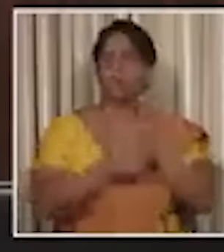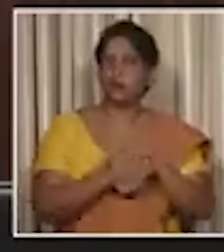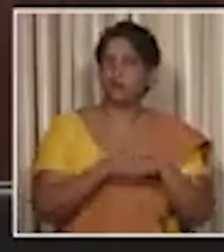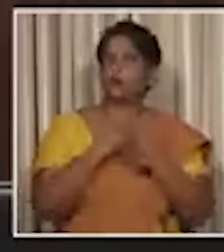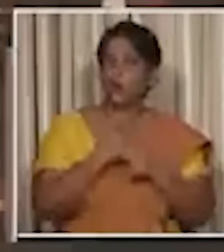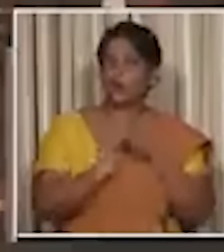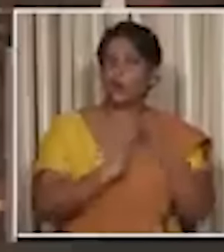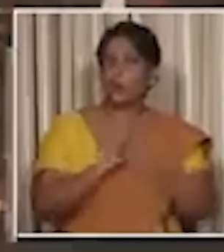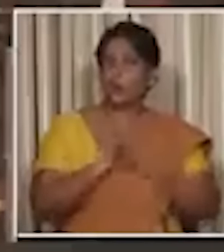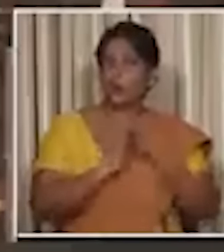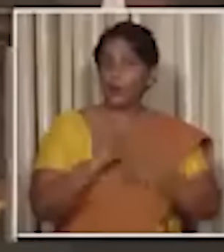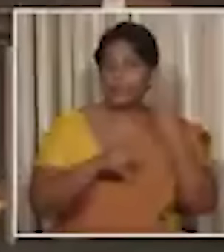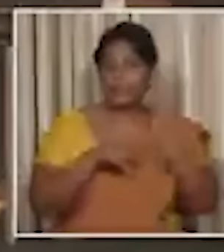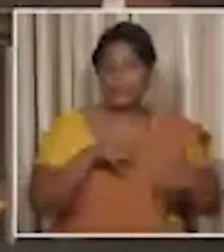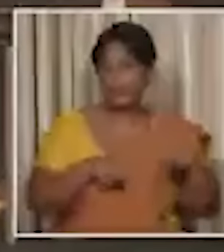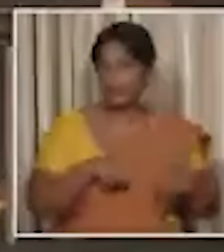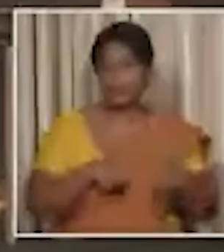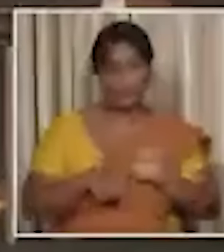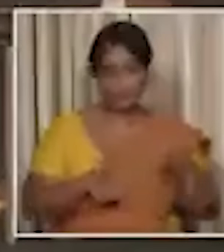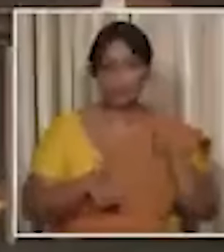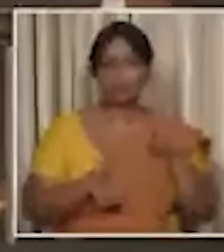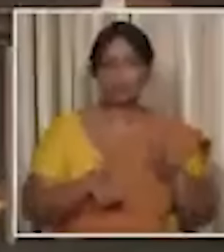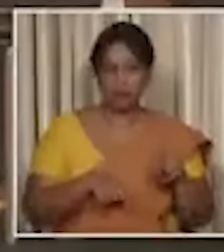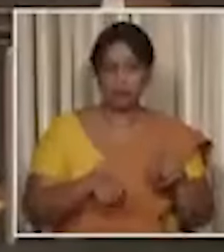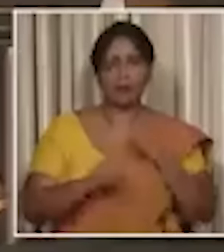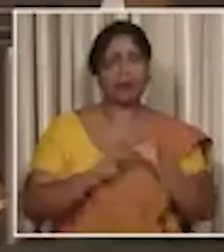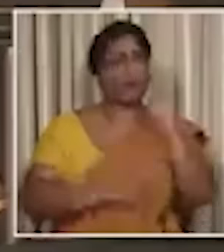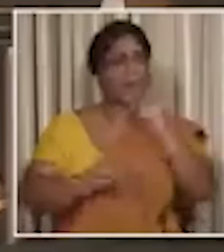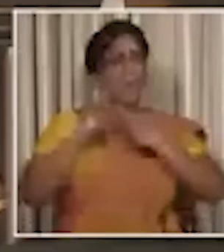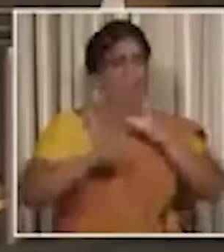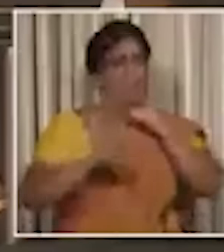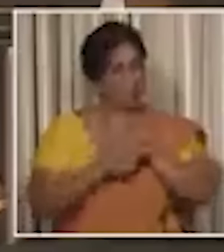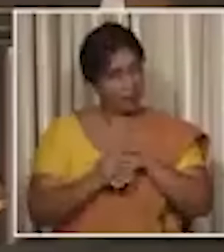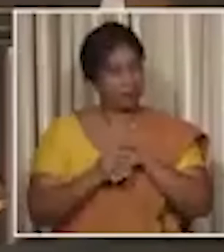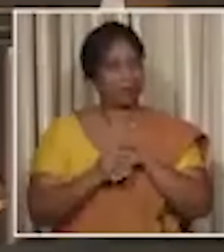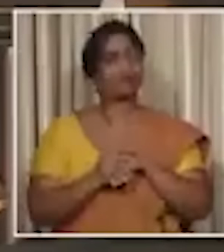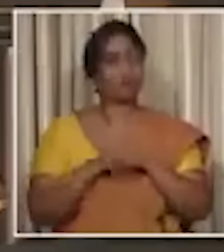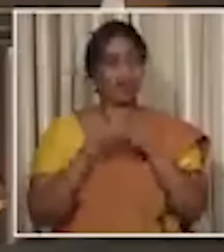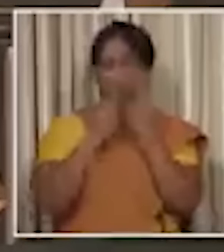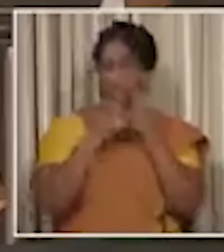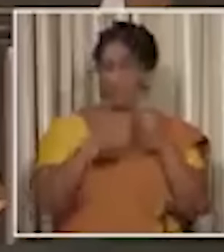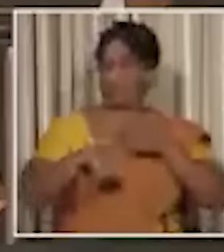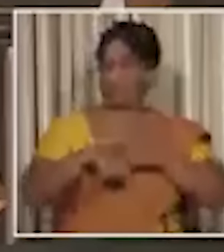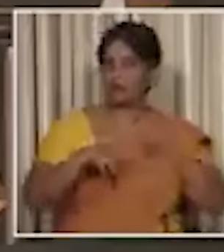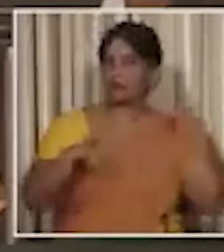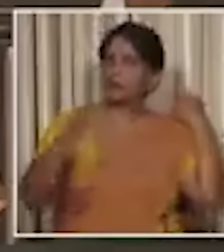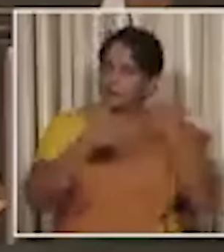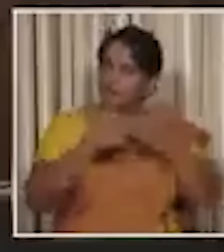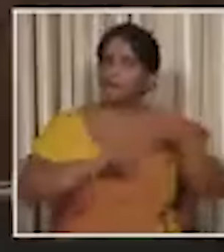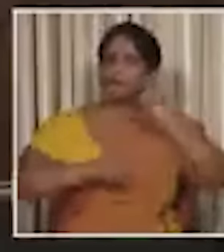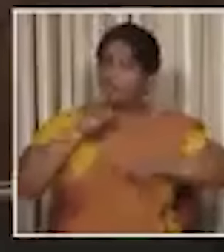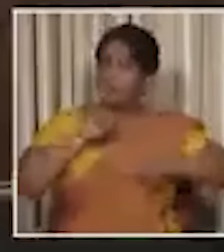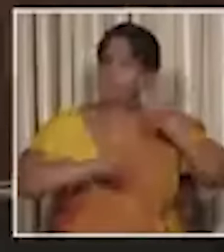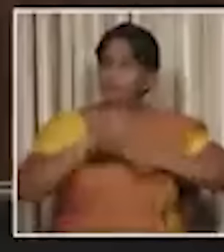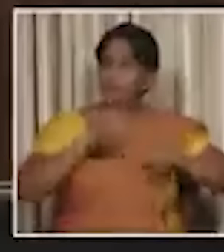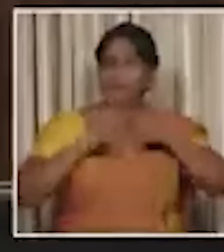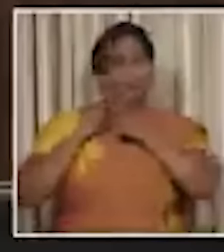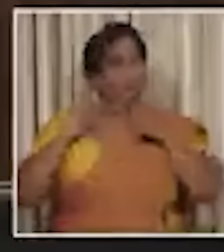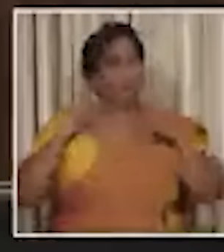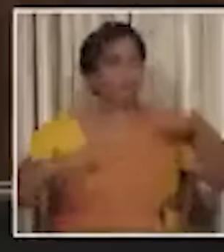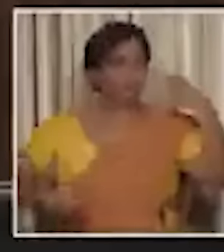ஆர்த்திகமே தேசபாலன பிரதிபத்தி மத தேசபாலன கந்தூரோல பெவத்ம எனசபி பிரஜாதந்திரவாதி ராஜ்யக்லிச தனிபக்ஷ